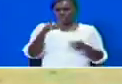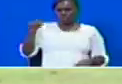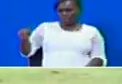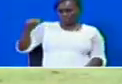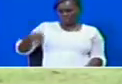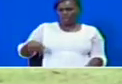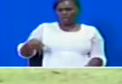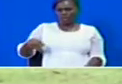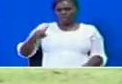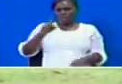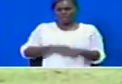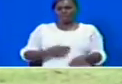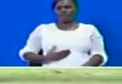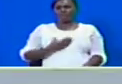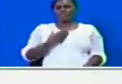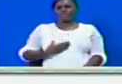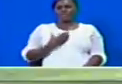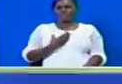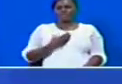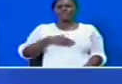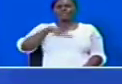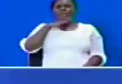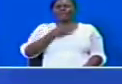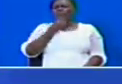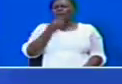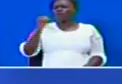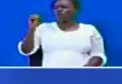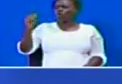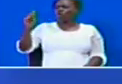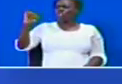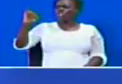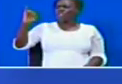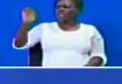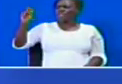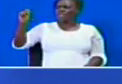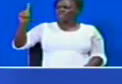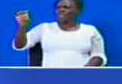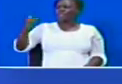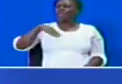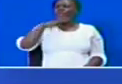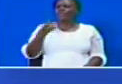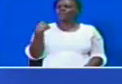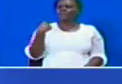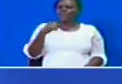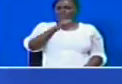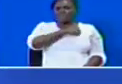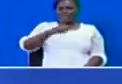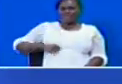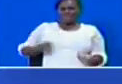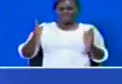huko Vihiga alipotembelea boma la marehemu mzee Otiende aliyeaga dunia juzi. Seneta wa Kakamega Boni Khalwale